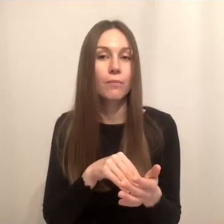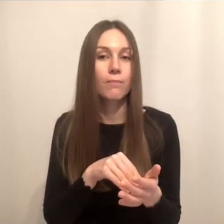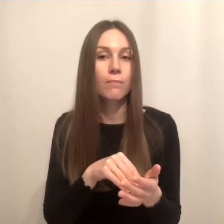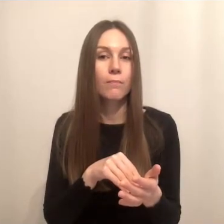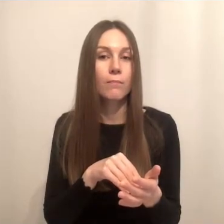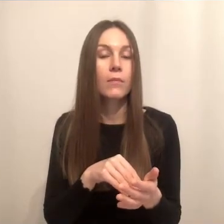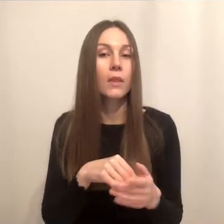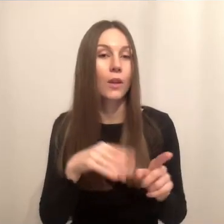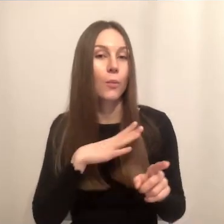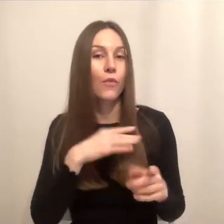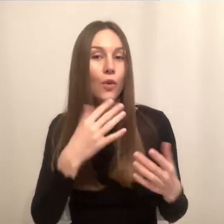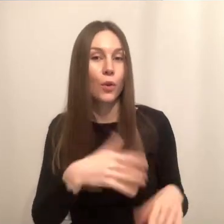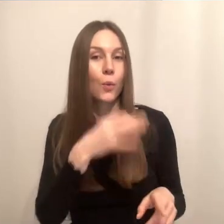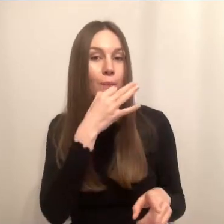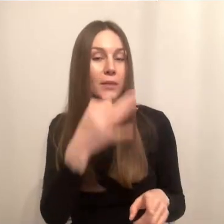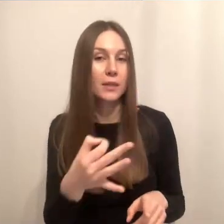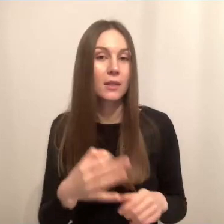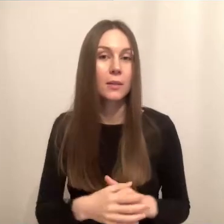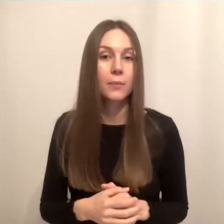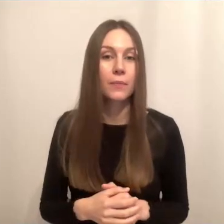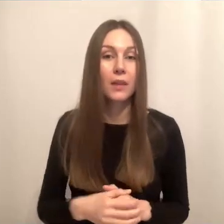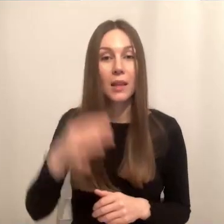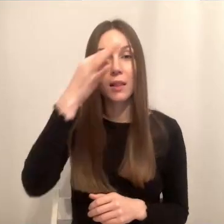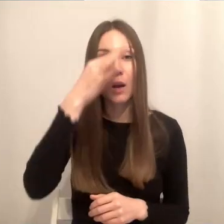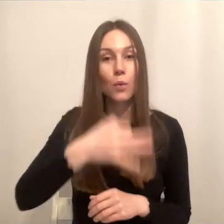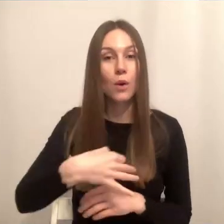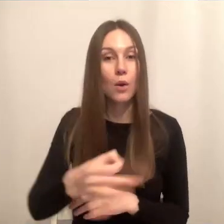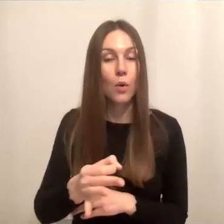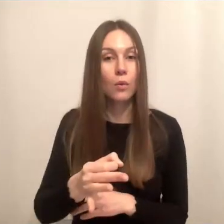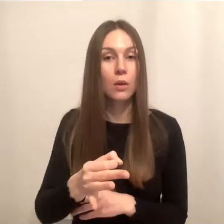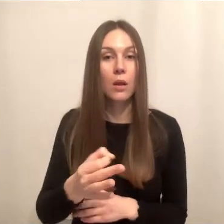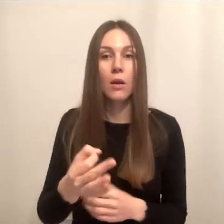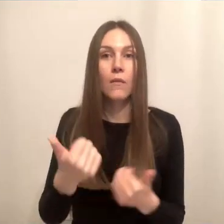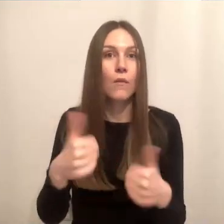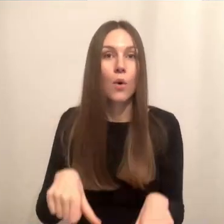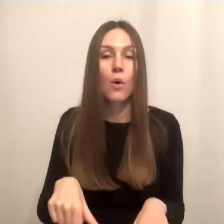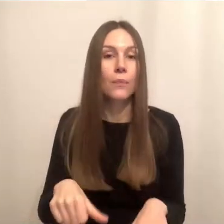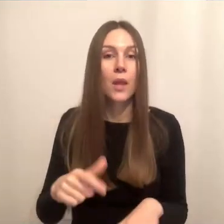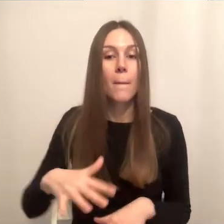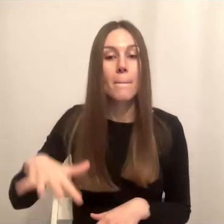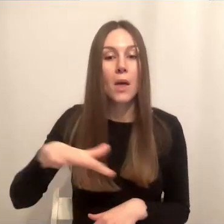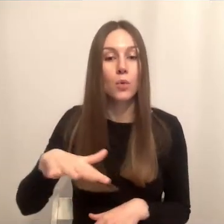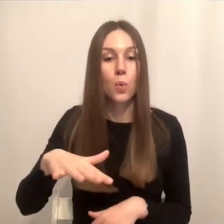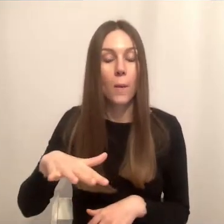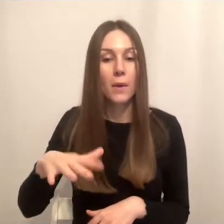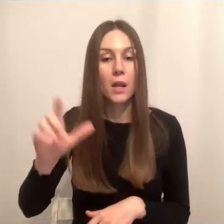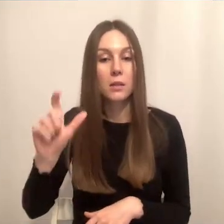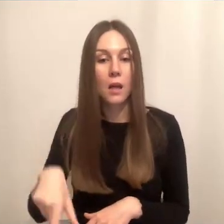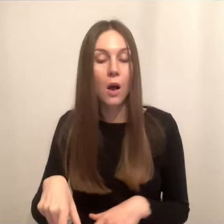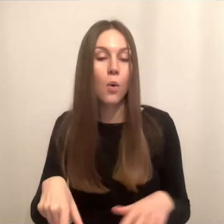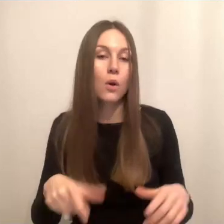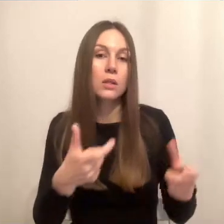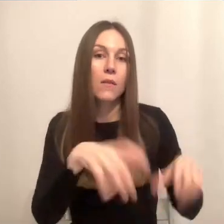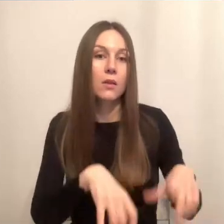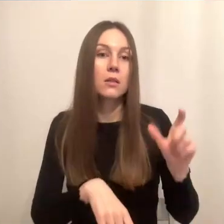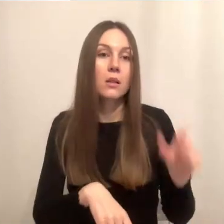žodžius, kad Trakų rajone dabar sudaro įspūdis, kad bendruomenė gyvena savo, savivaldybė savo. Tai...